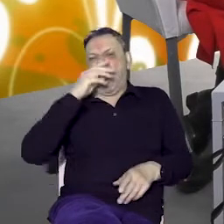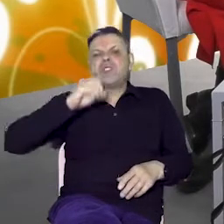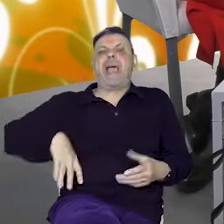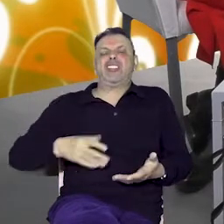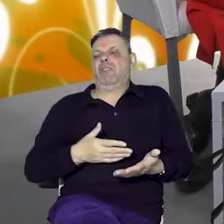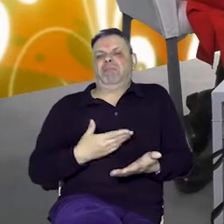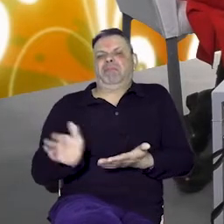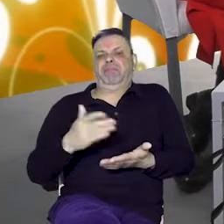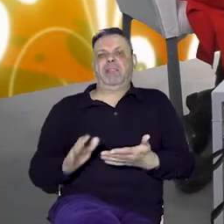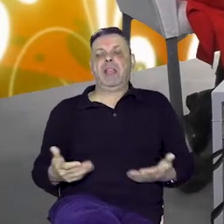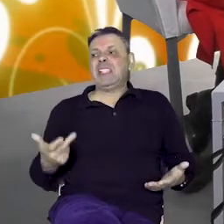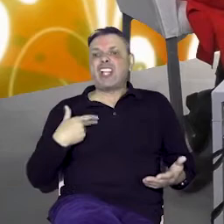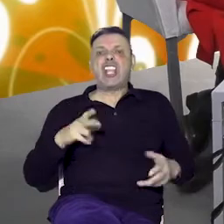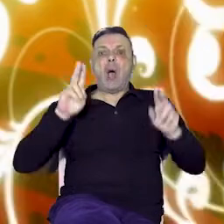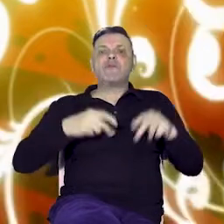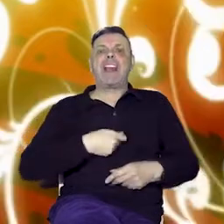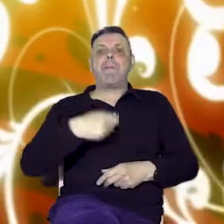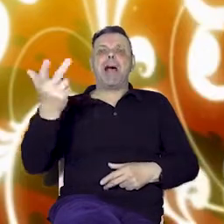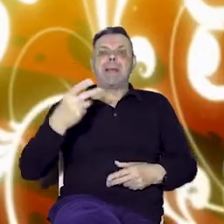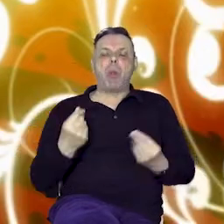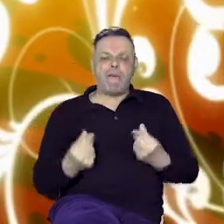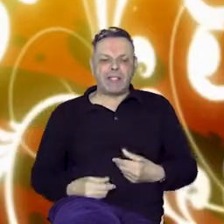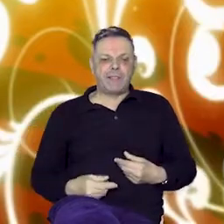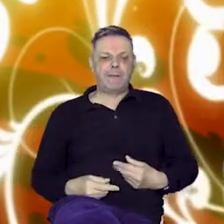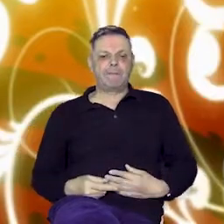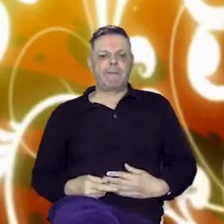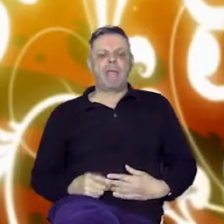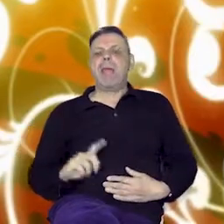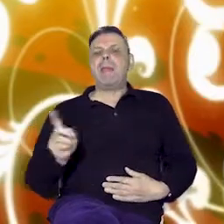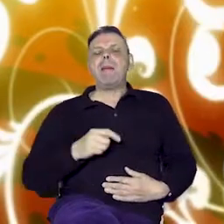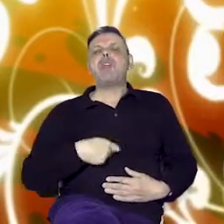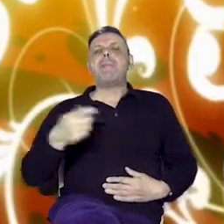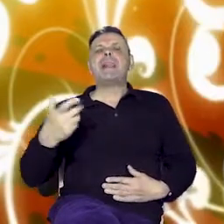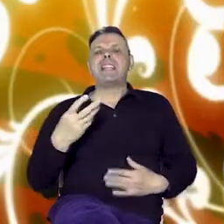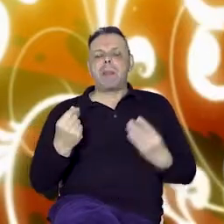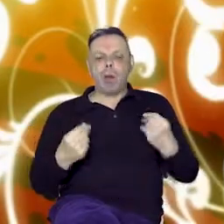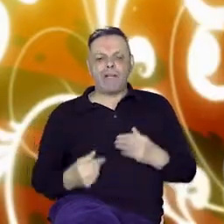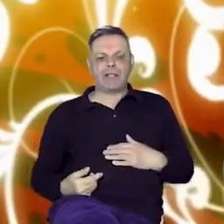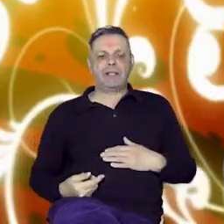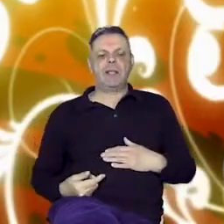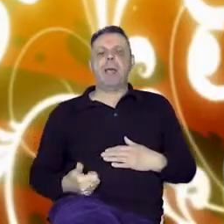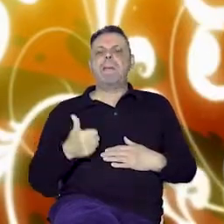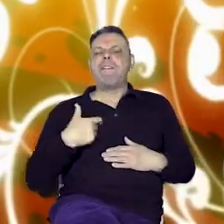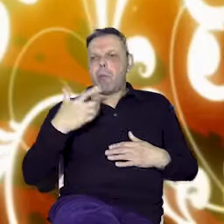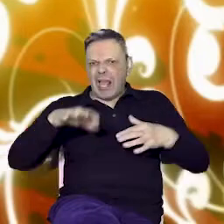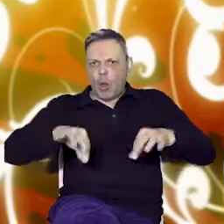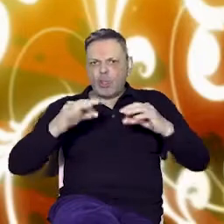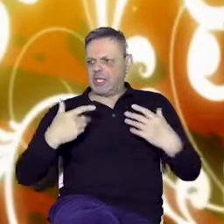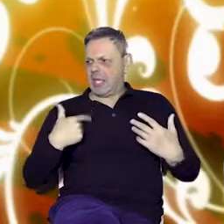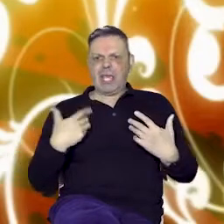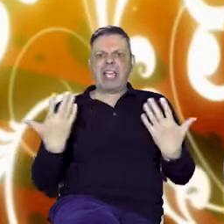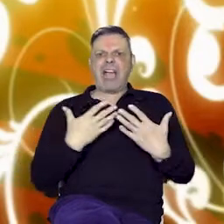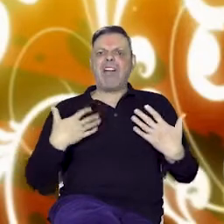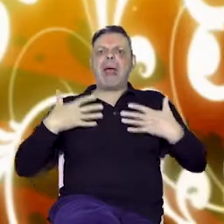ja trošim, bacam novac, svoj novac. Nemojmo ljudi bacati svoj novac. Najprije naš status, ali